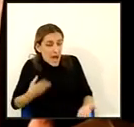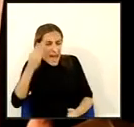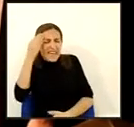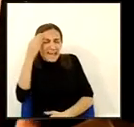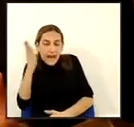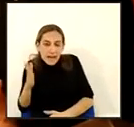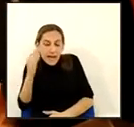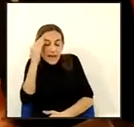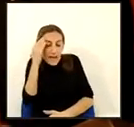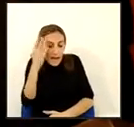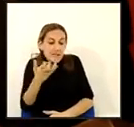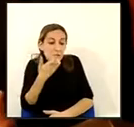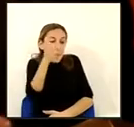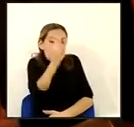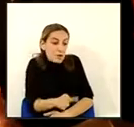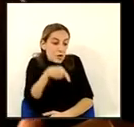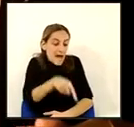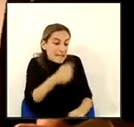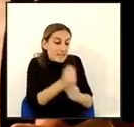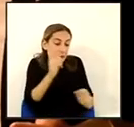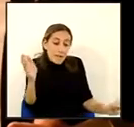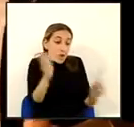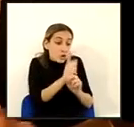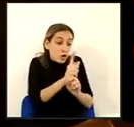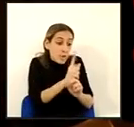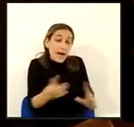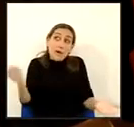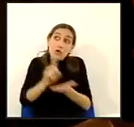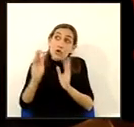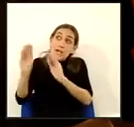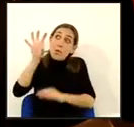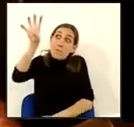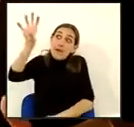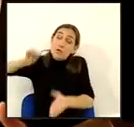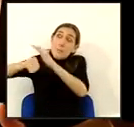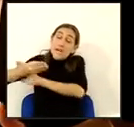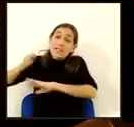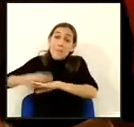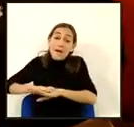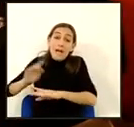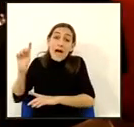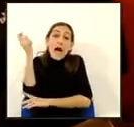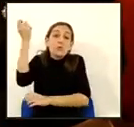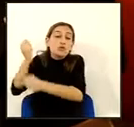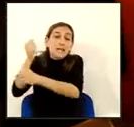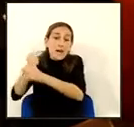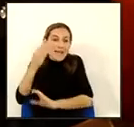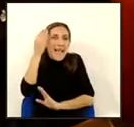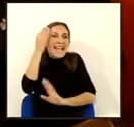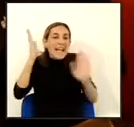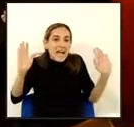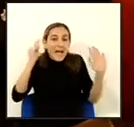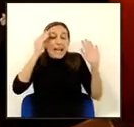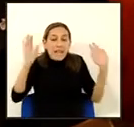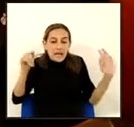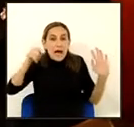descabellat poder pensar que puguin tornar als seus països d'origen per poder aconseguir els treballs que ells desitgen. Crec que això